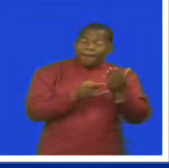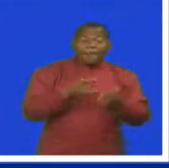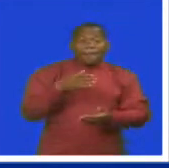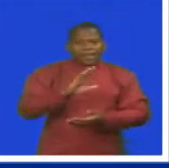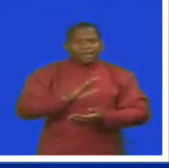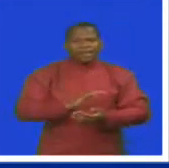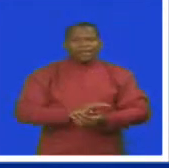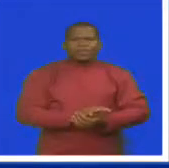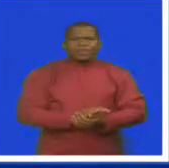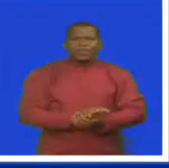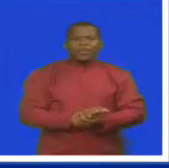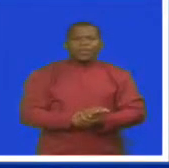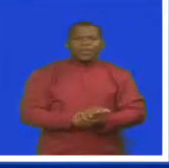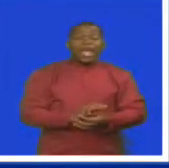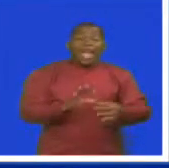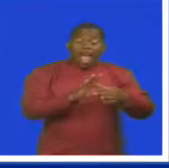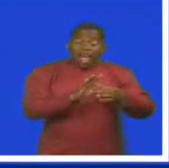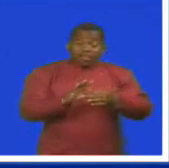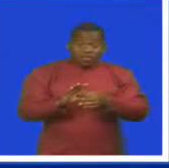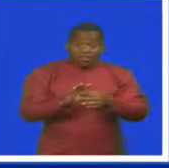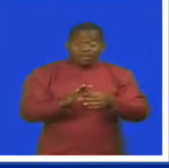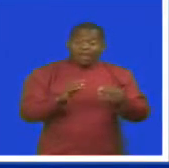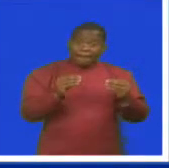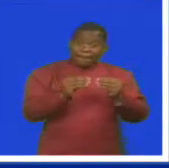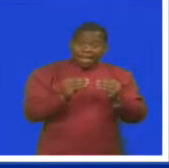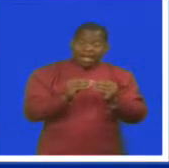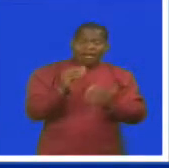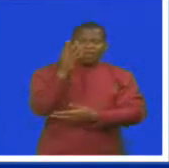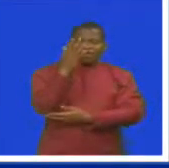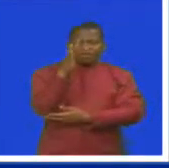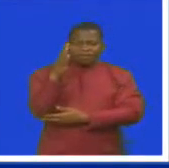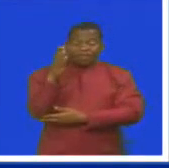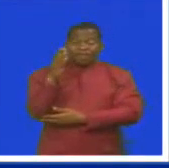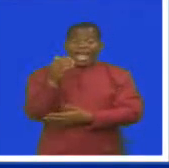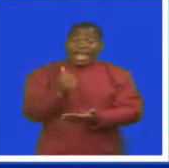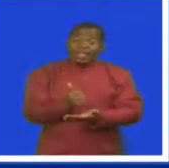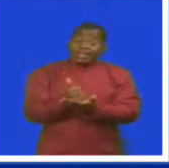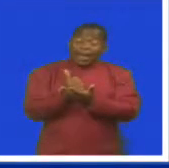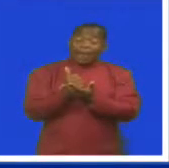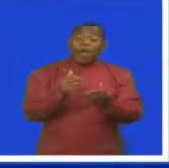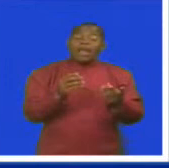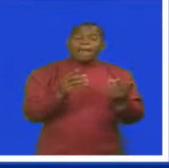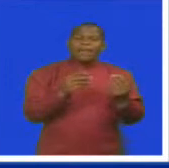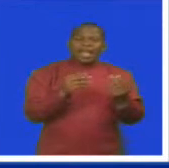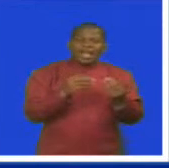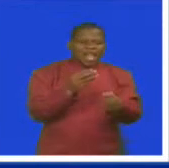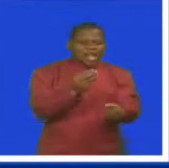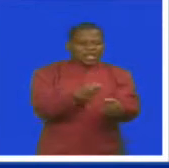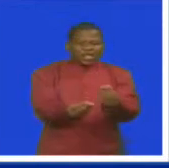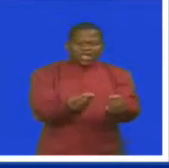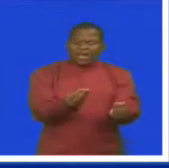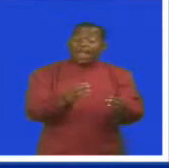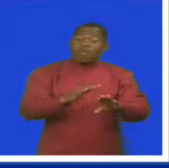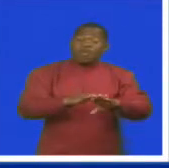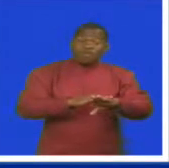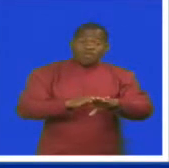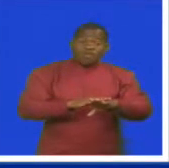nebantfwana ngemali letawusita emakhaya ebantfwana labete batali lapha eveni labachamuka kuletigodzi